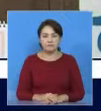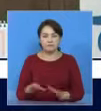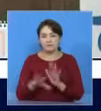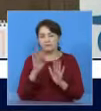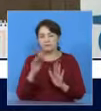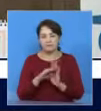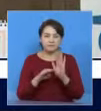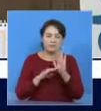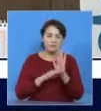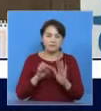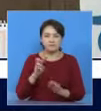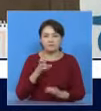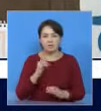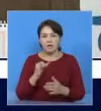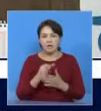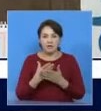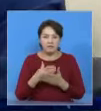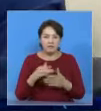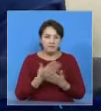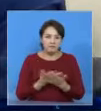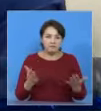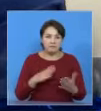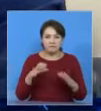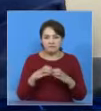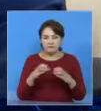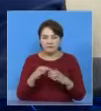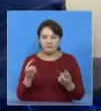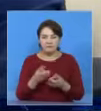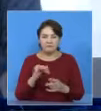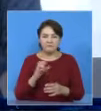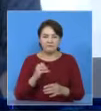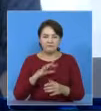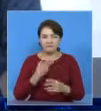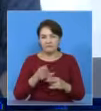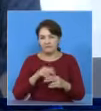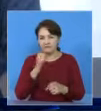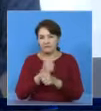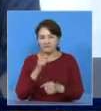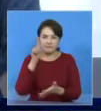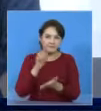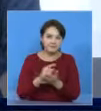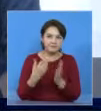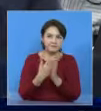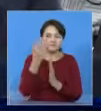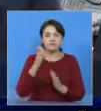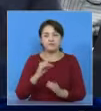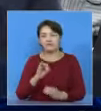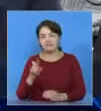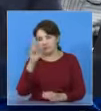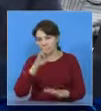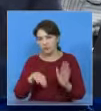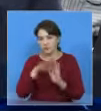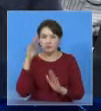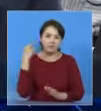Предвыборная программа партии состоит из конкретных проектов, необходимых населению. Поэтому мы должны работать над повышением потенциала страны,